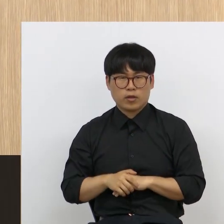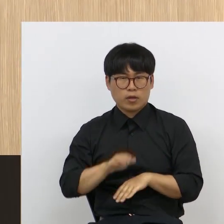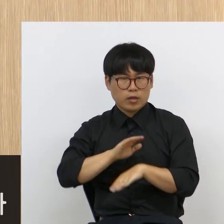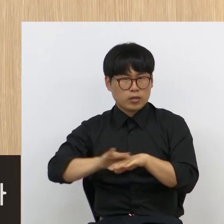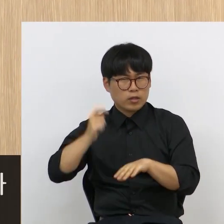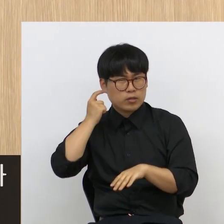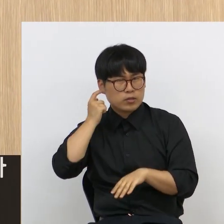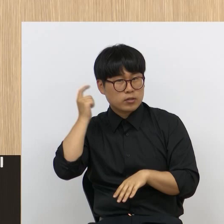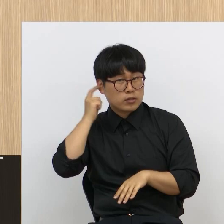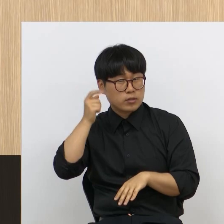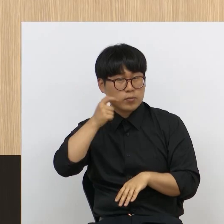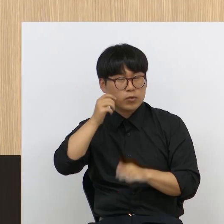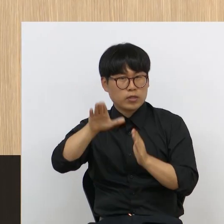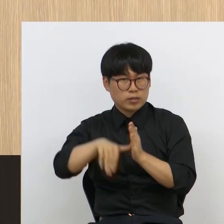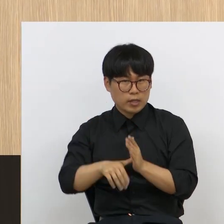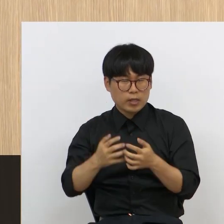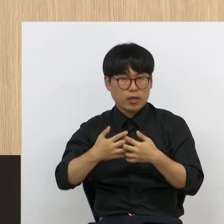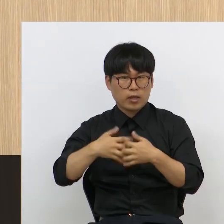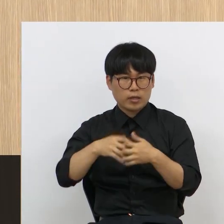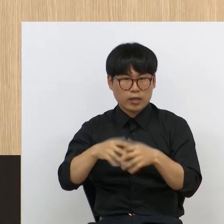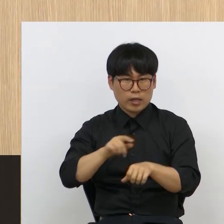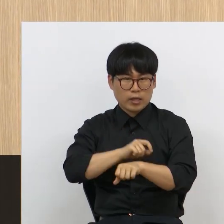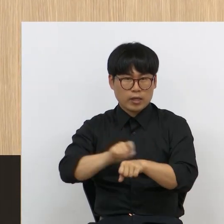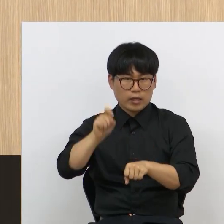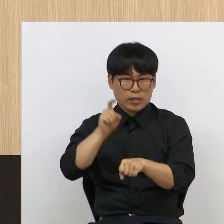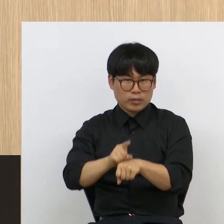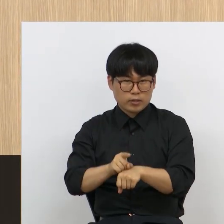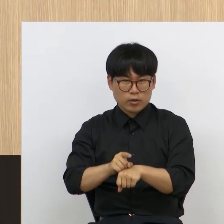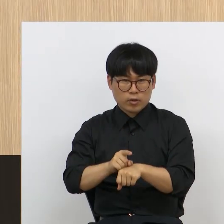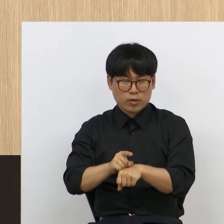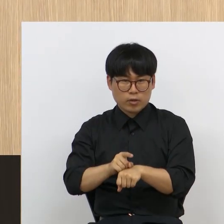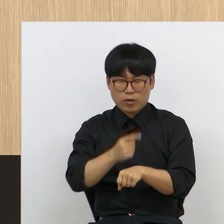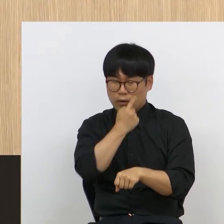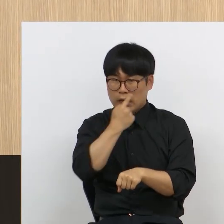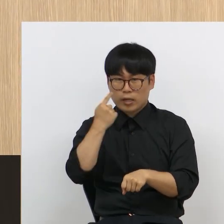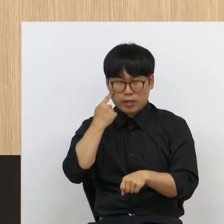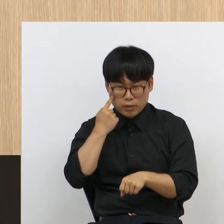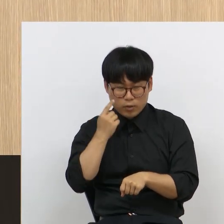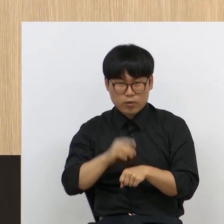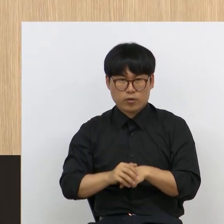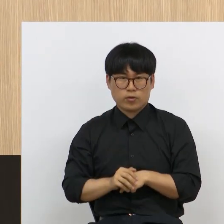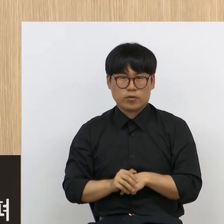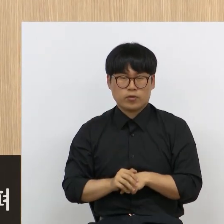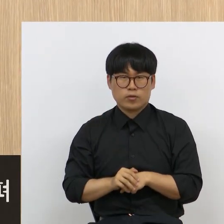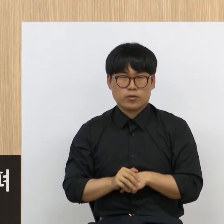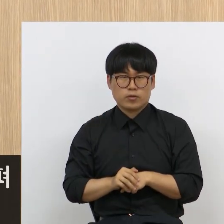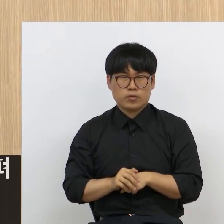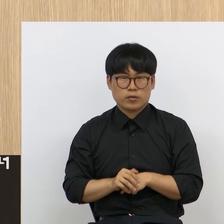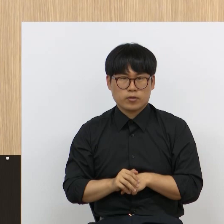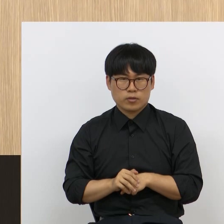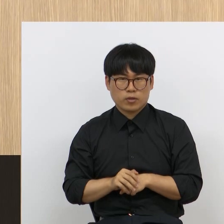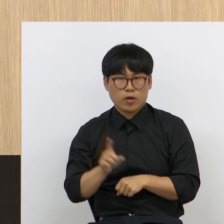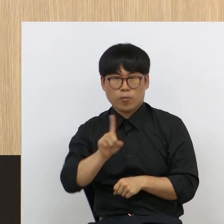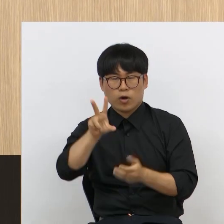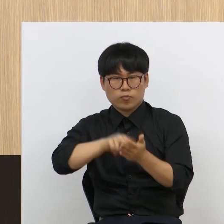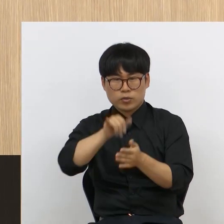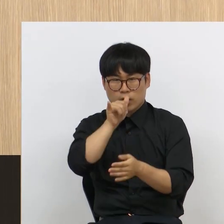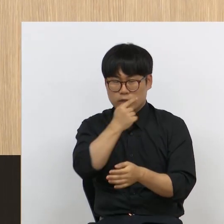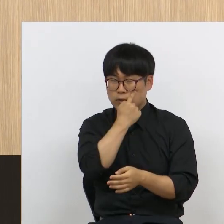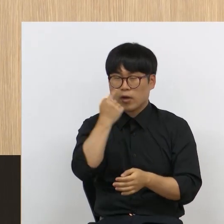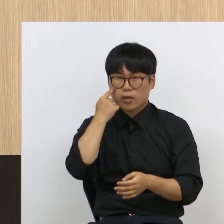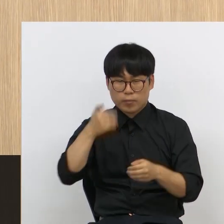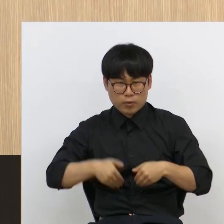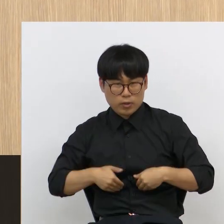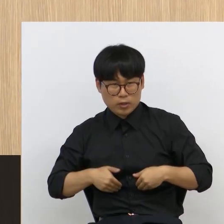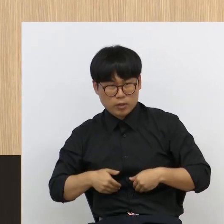들린다 그러면은 먼저 기계적인 특성을 살펴봐야 됩니다. 매핑을 다시 해보고 임피던스가 변하는지 전극이 빠져나왔는지